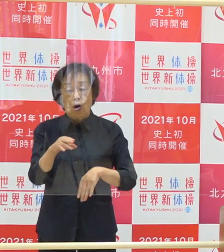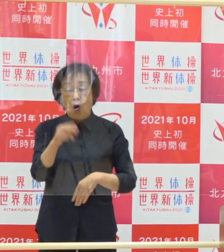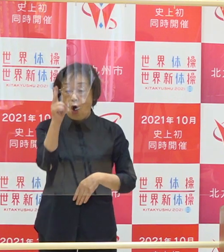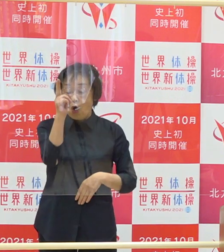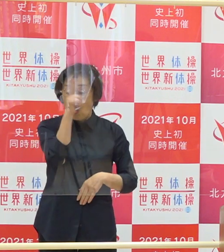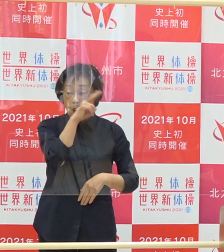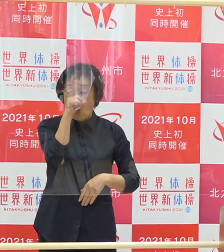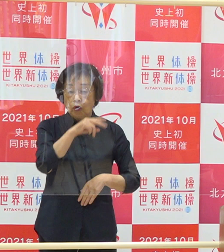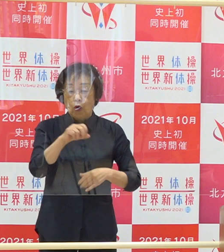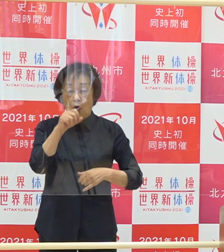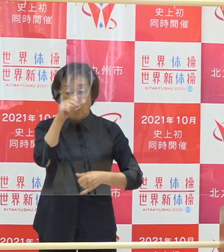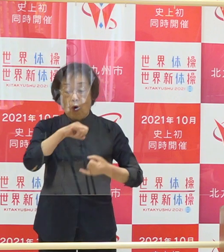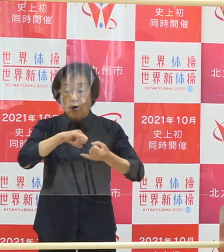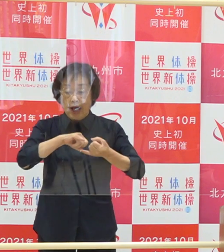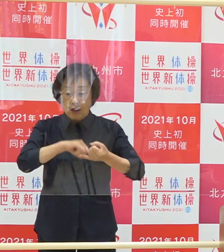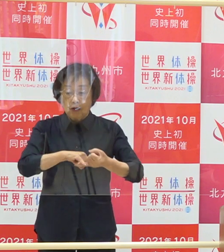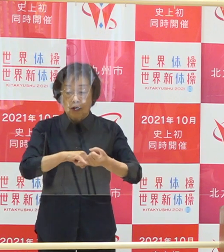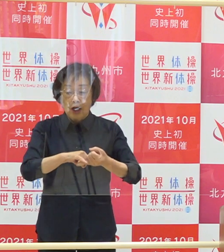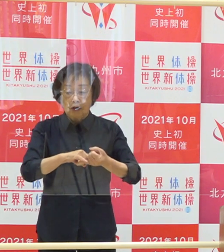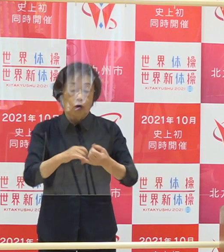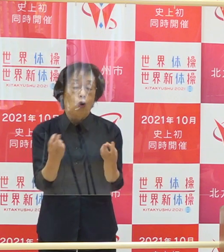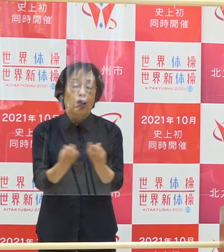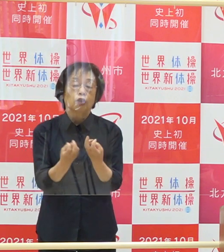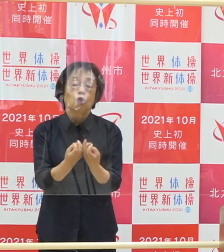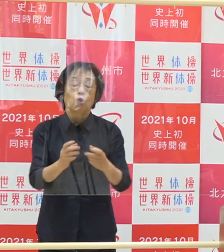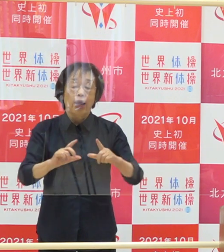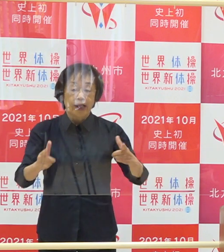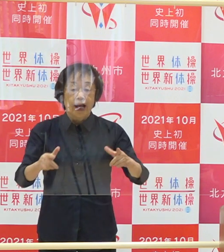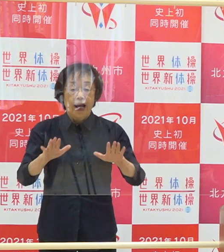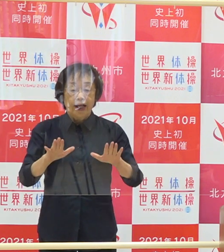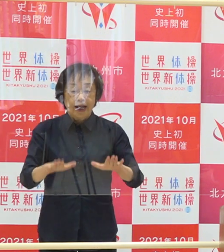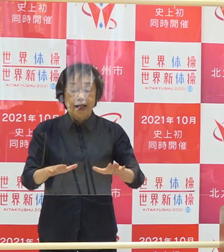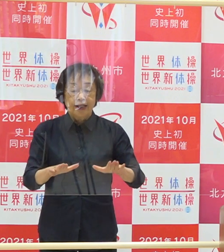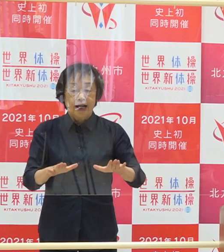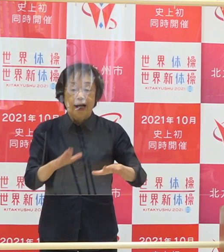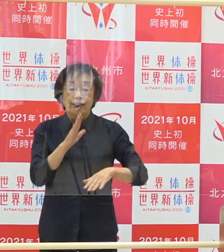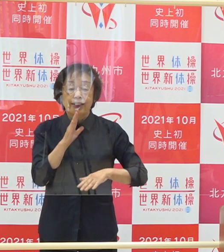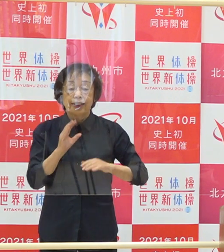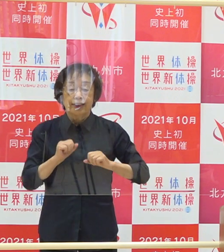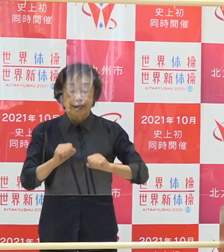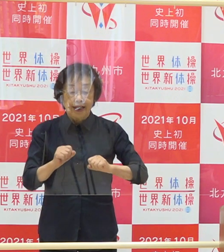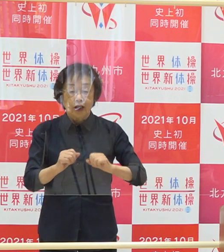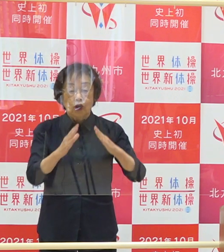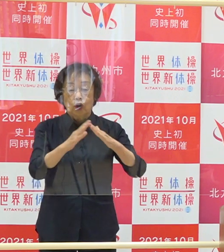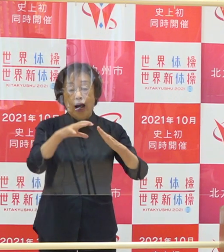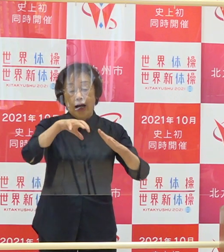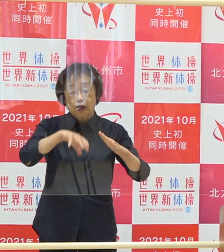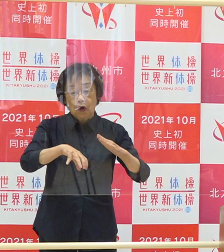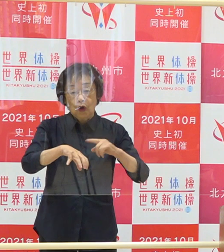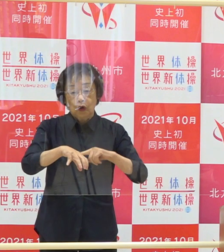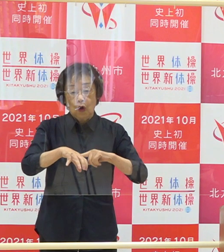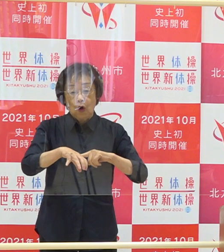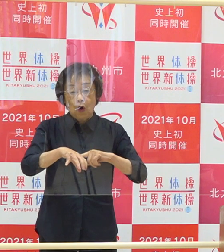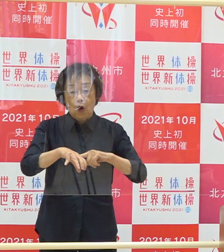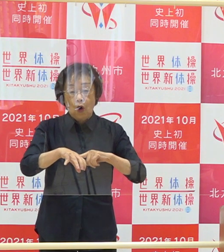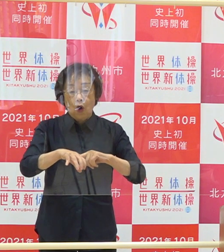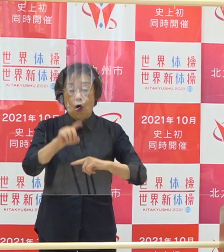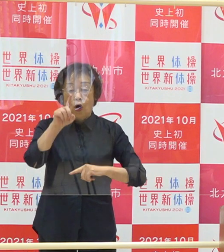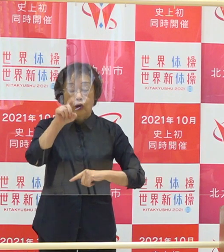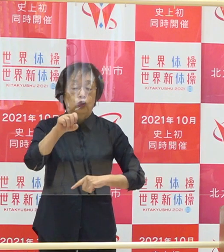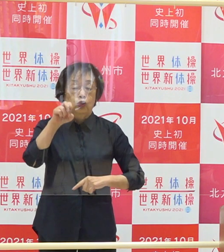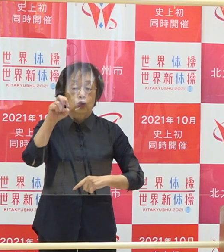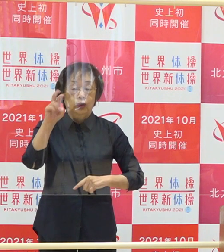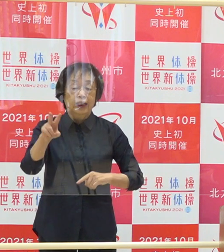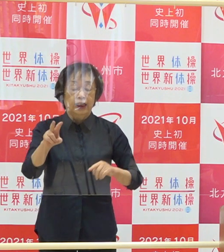約枠を増やします。場所は現在実施中の会場である市内の12会場であります